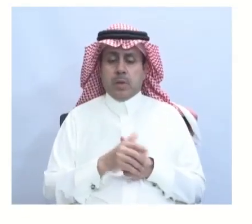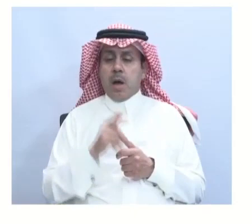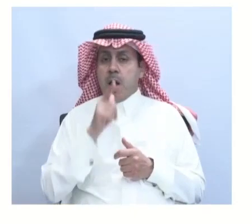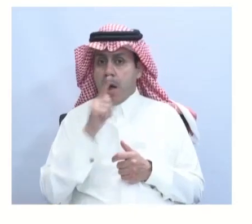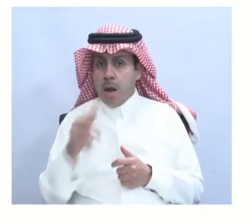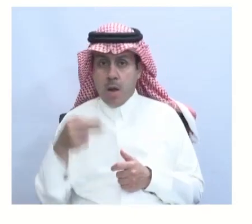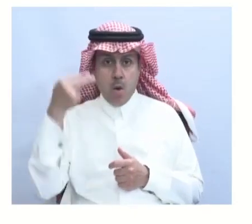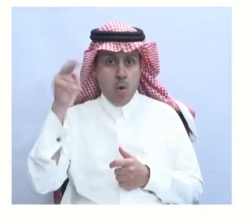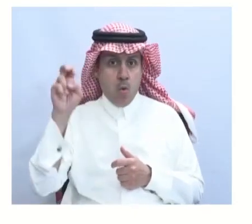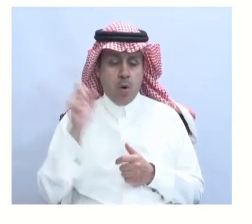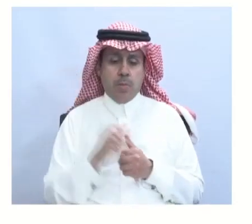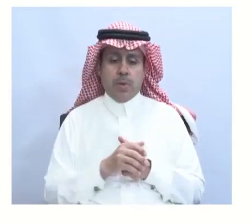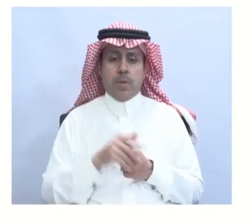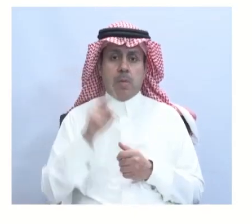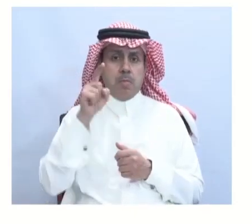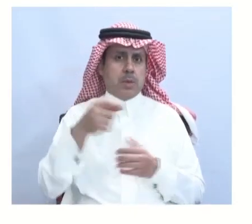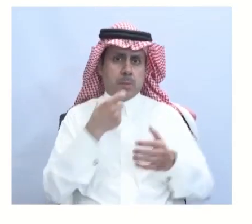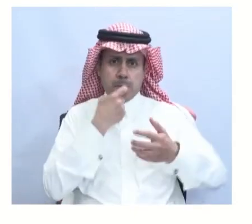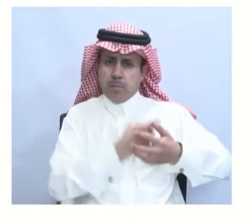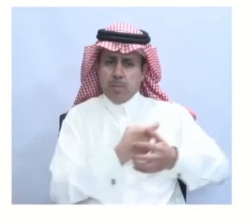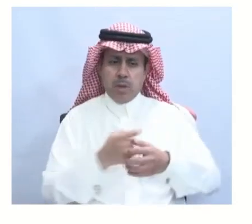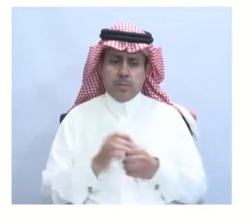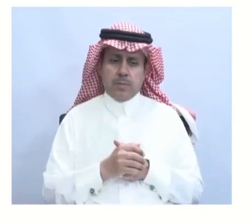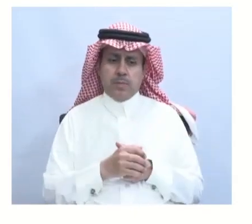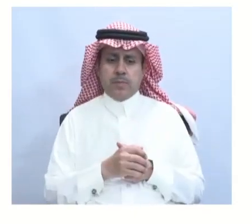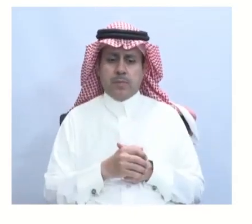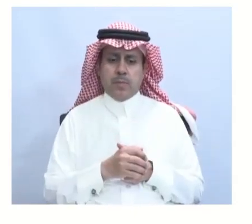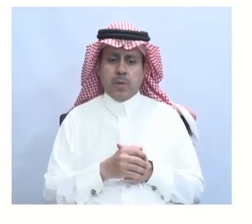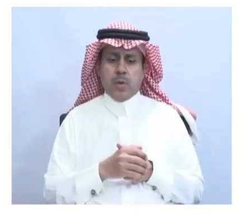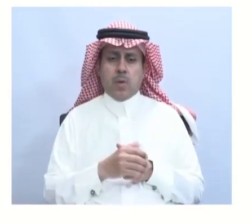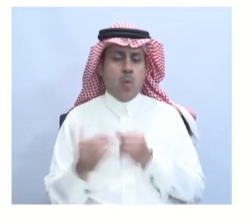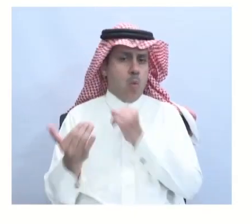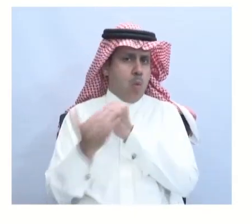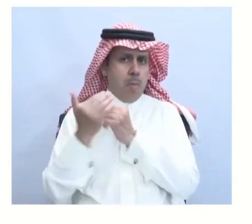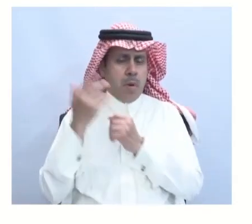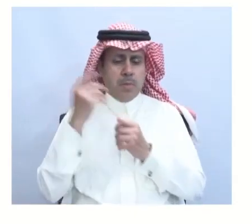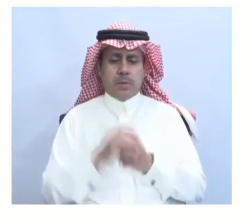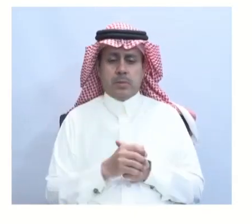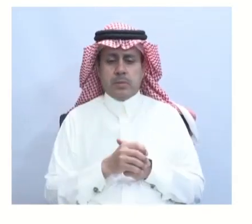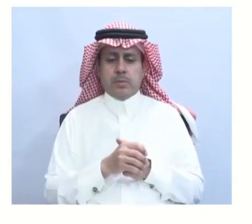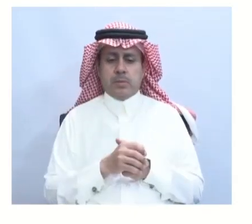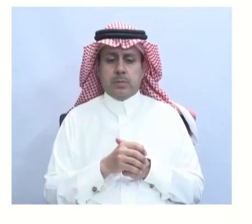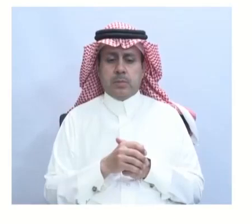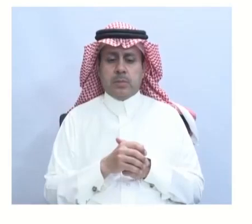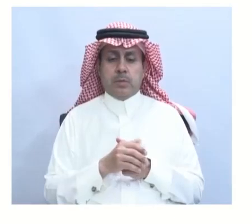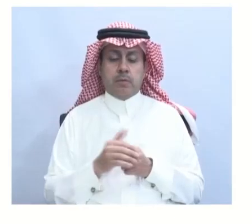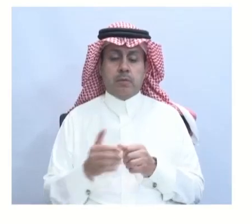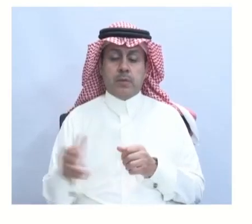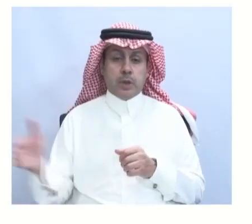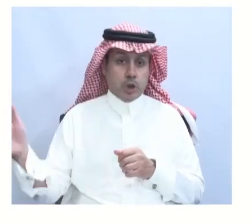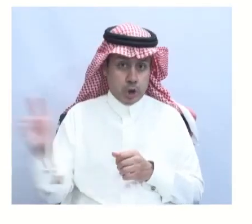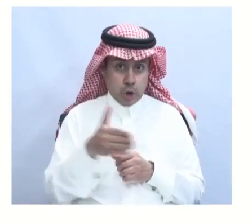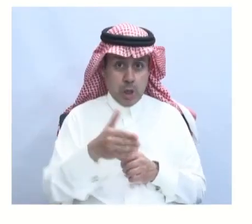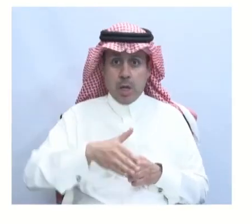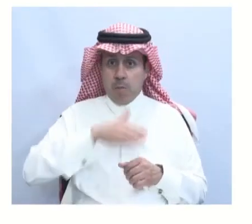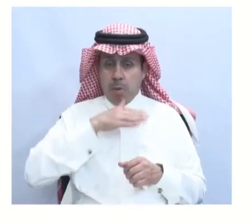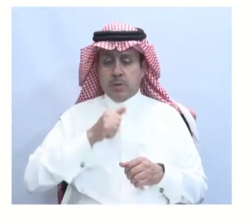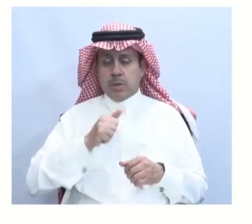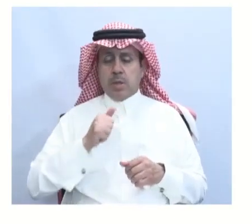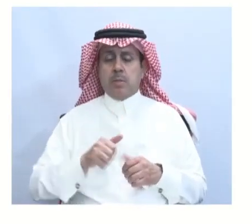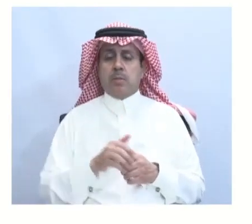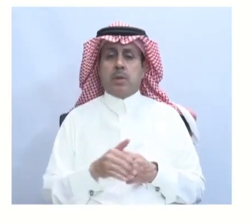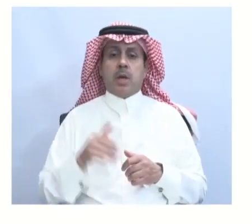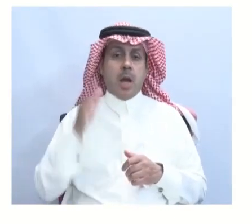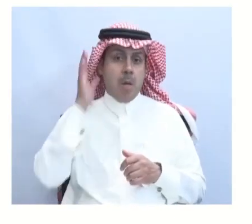لها عقبه ما اعلم انك ارضعتني ولا ولا اخبرتني فركب الى رسول الله صلى الله عليه وسلم